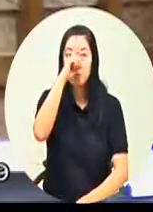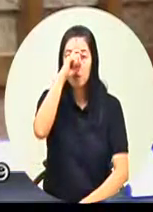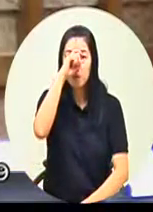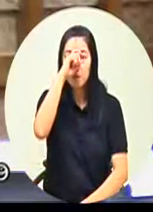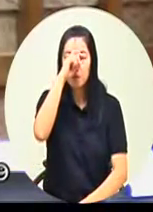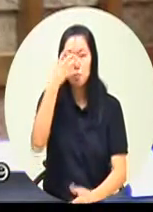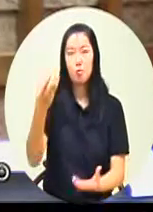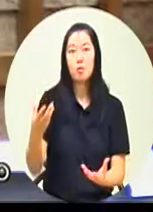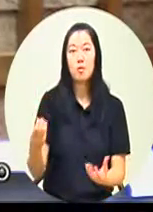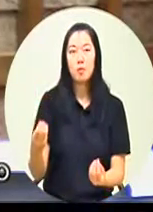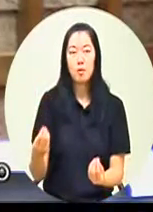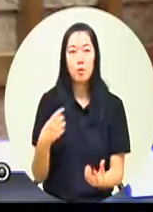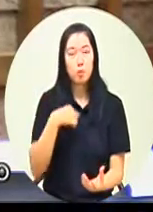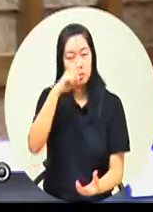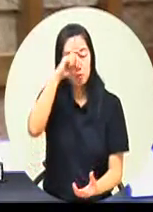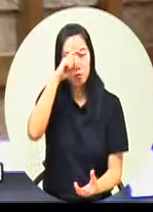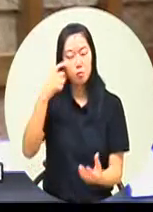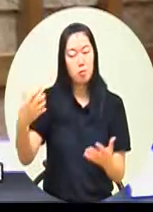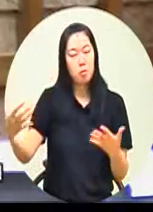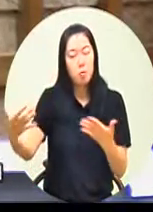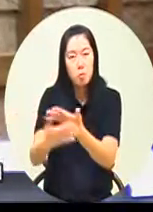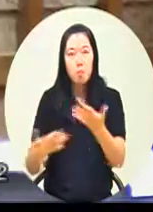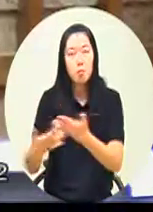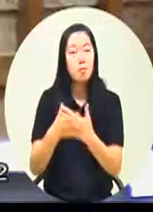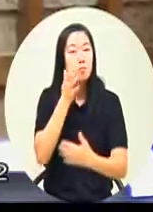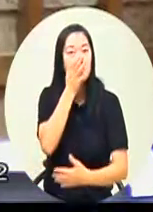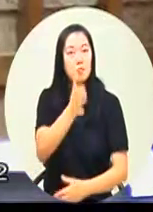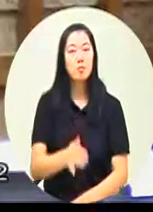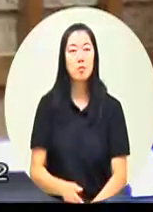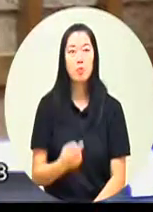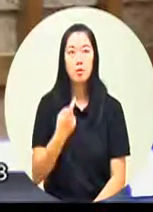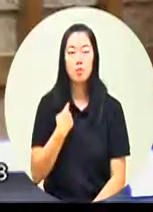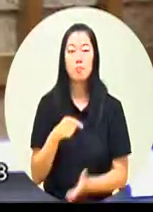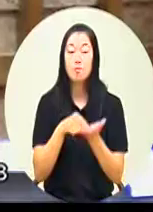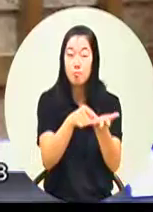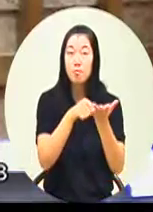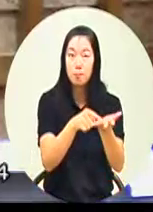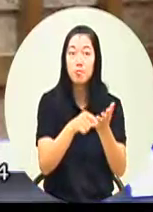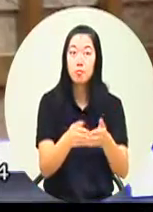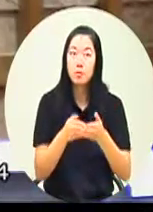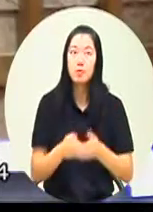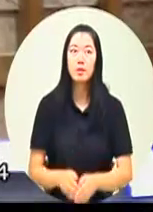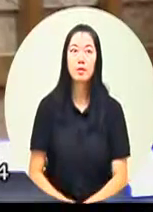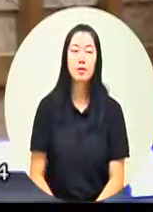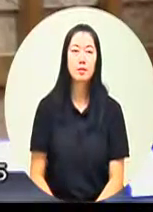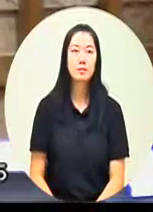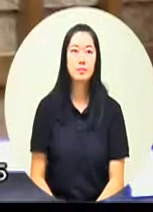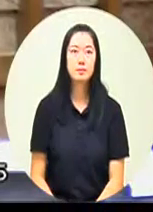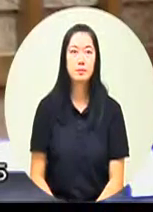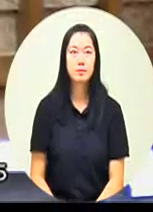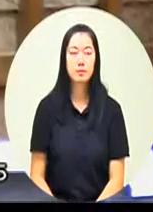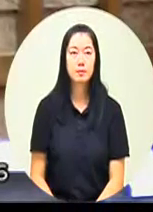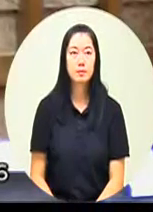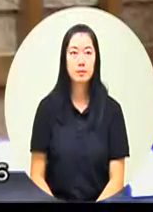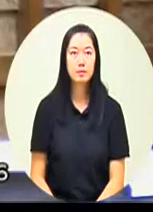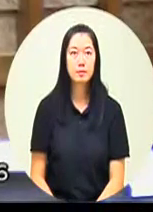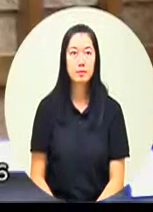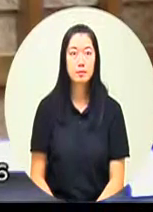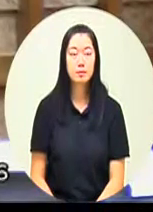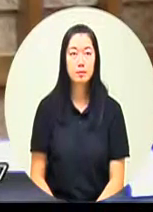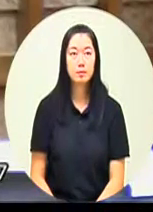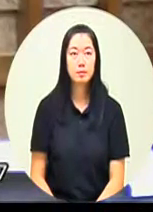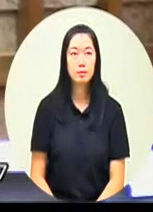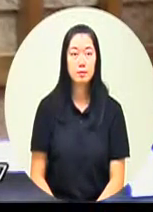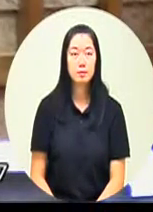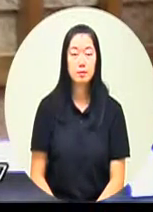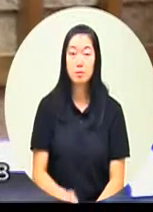没有隔阂，也希望我们直接哦来争取，好不好？ 好。 所以现在都没有任何一